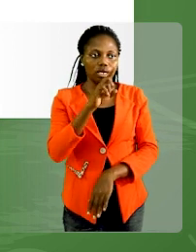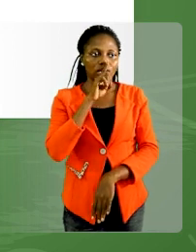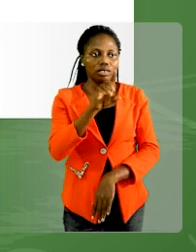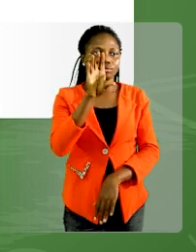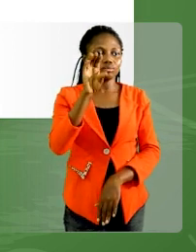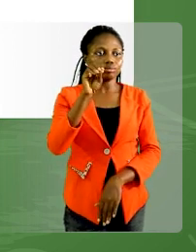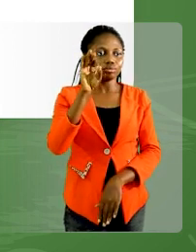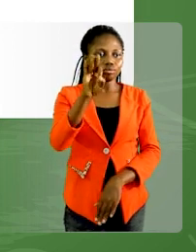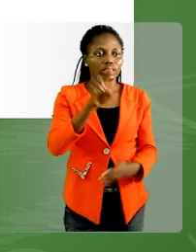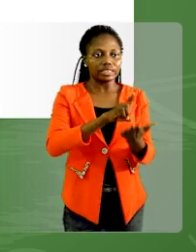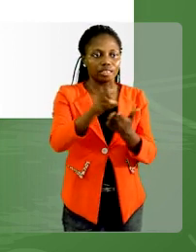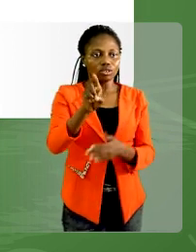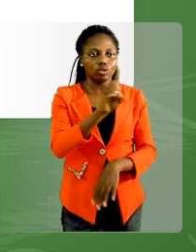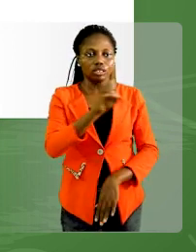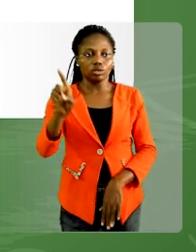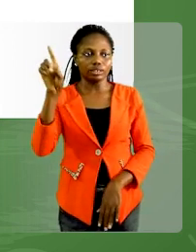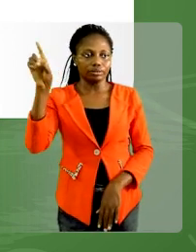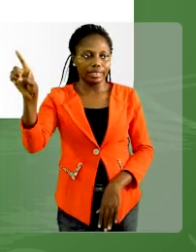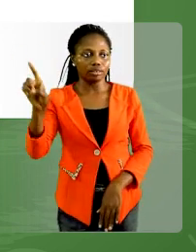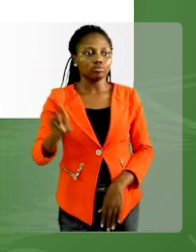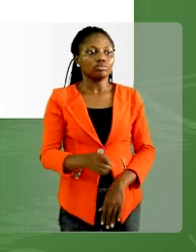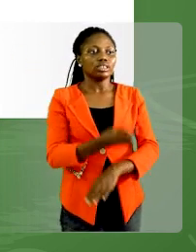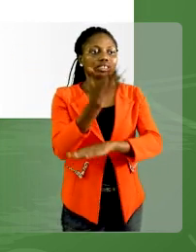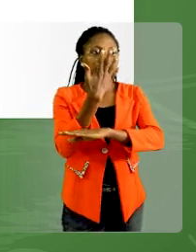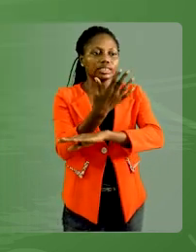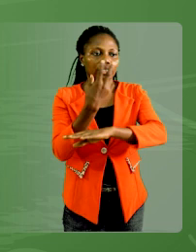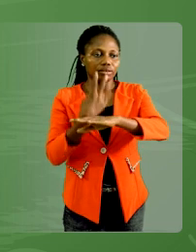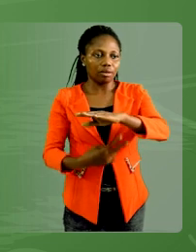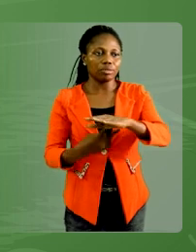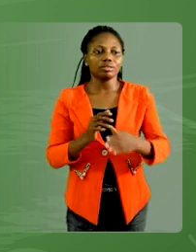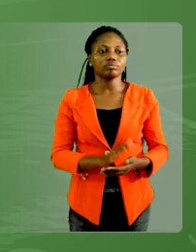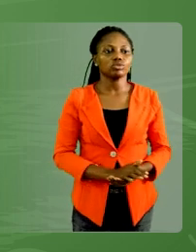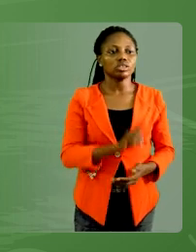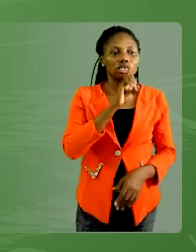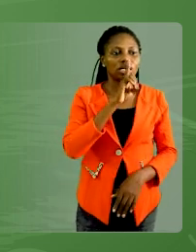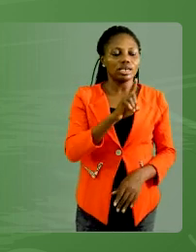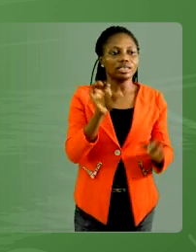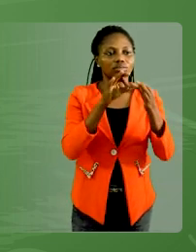D. Nous allons appliquer cela à un exercice.